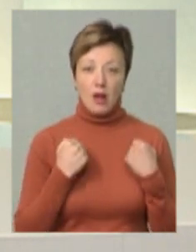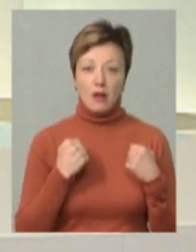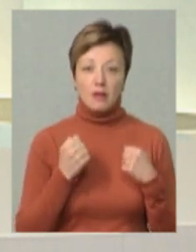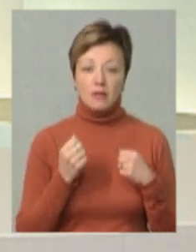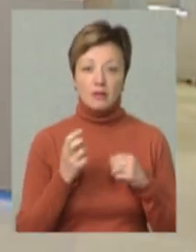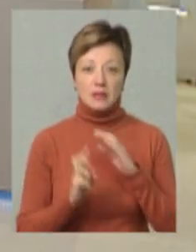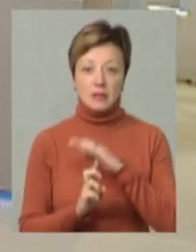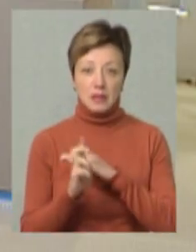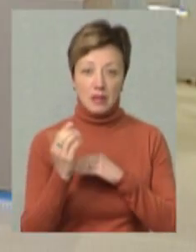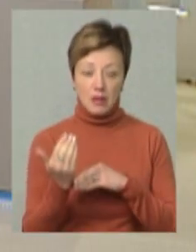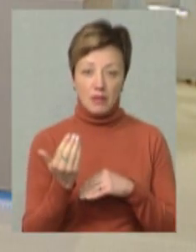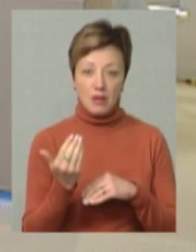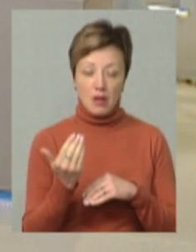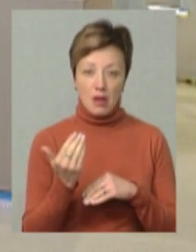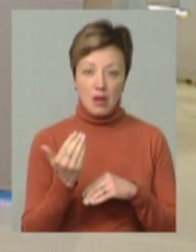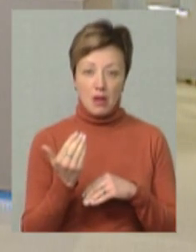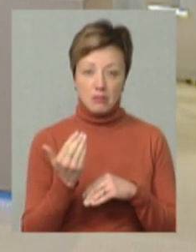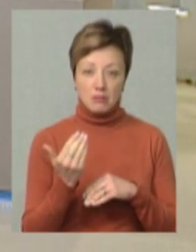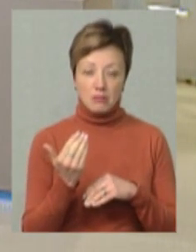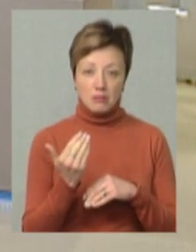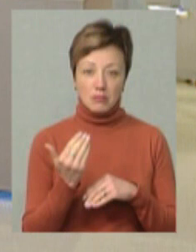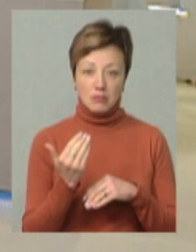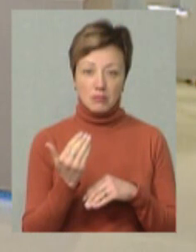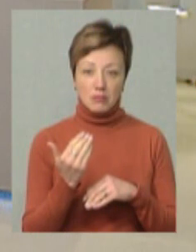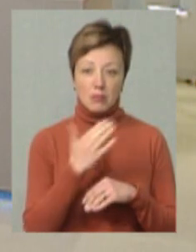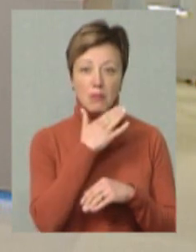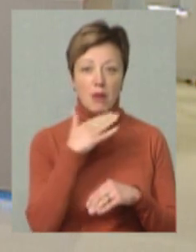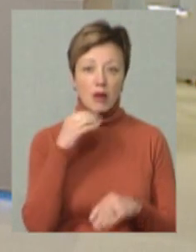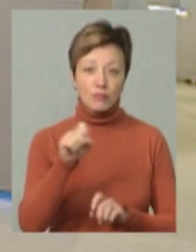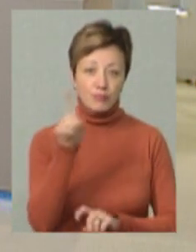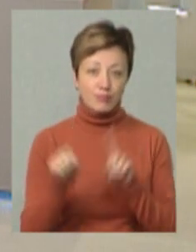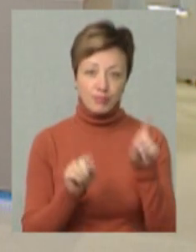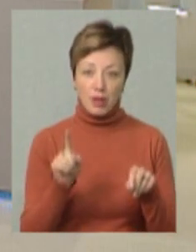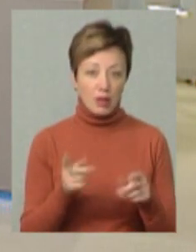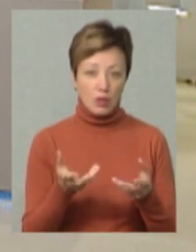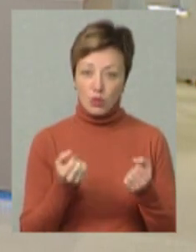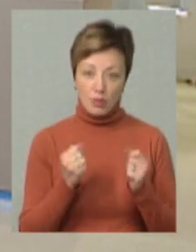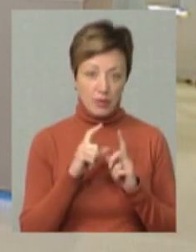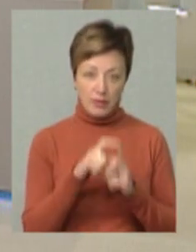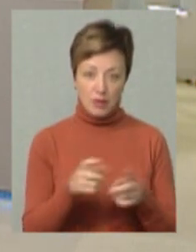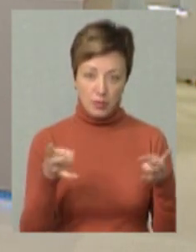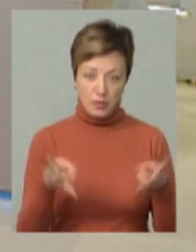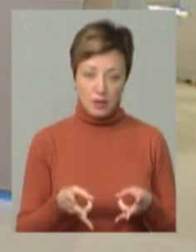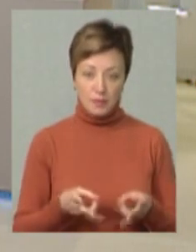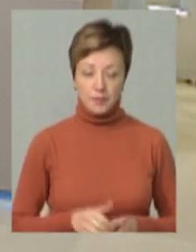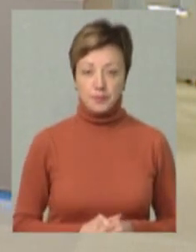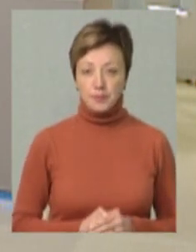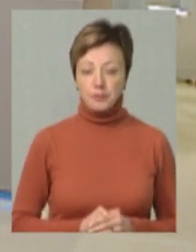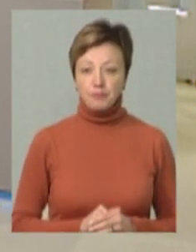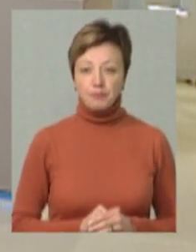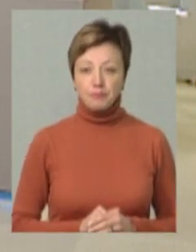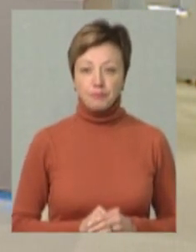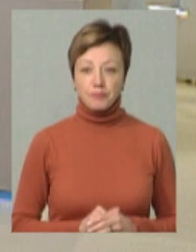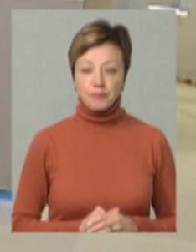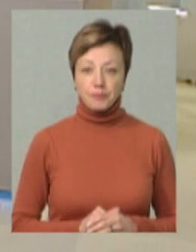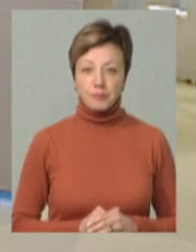церкві. І багато ставлять запитань і не отримують на них належних відповідей. І